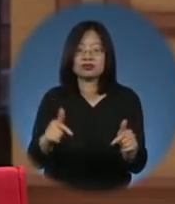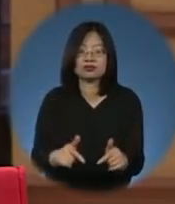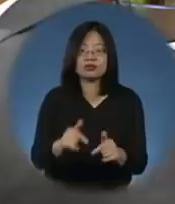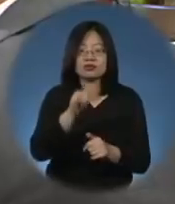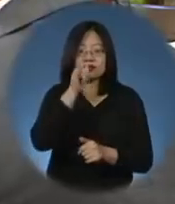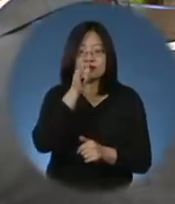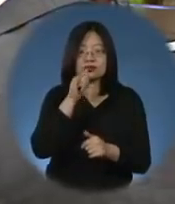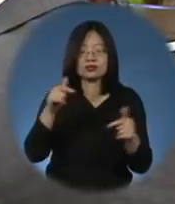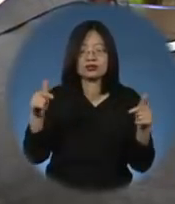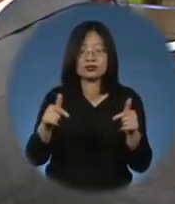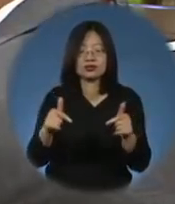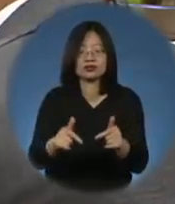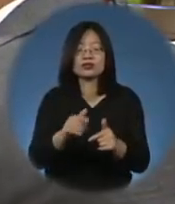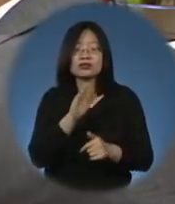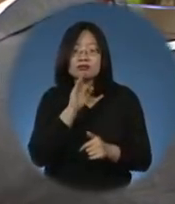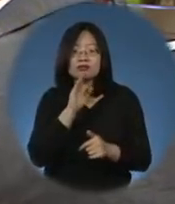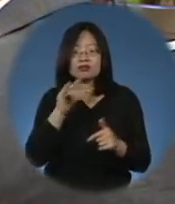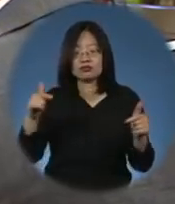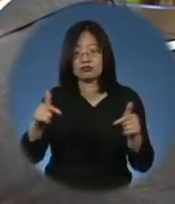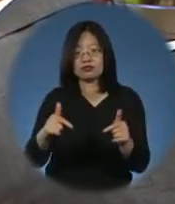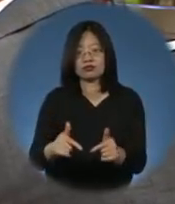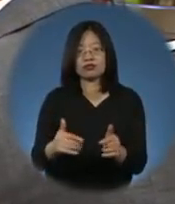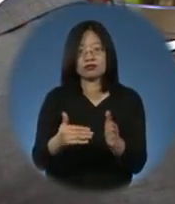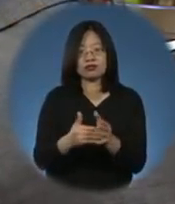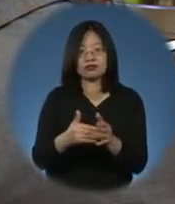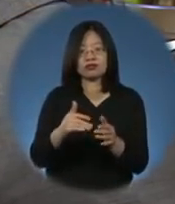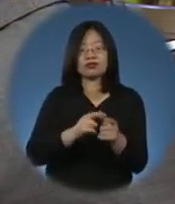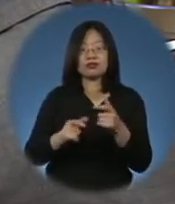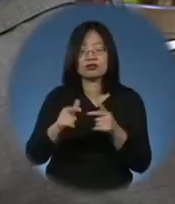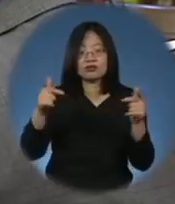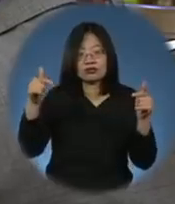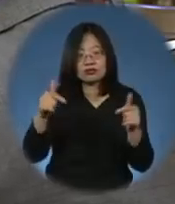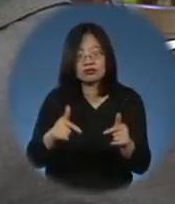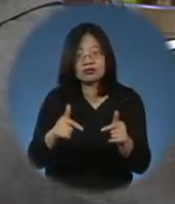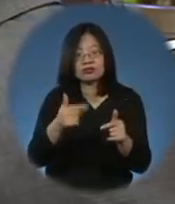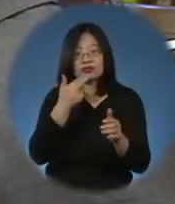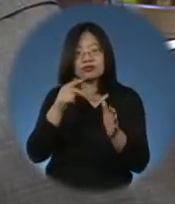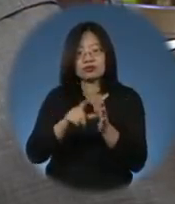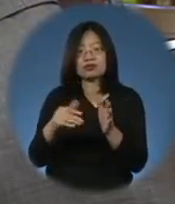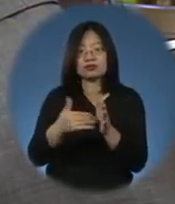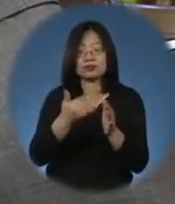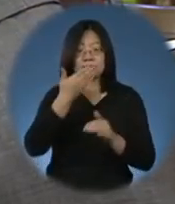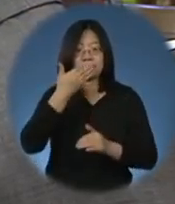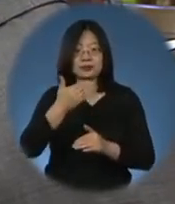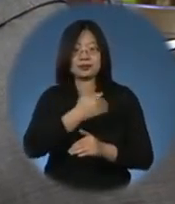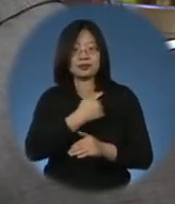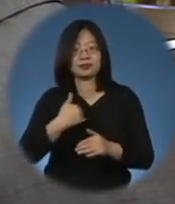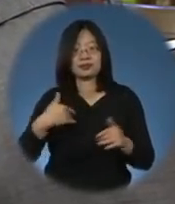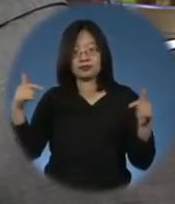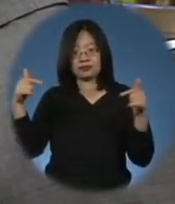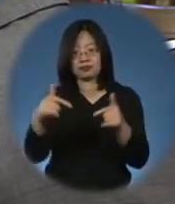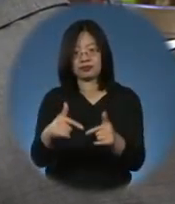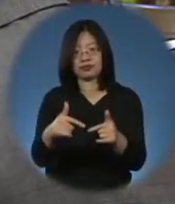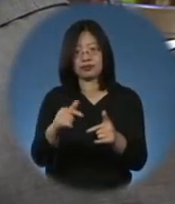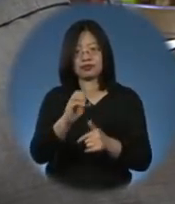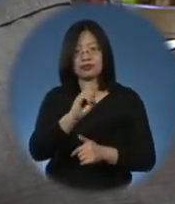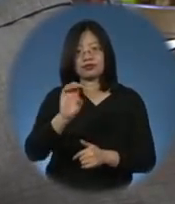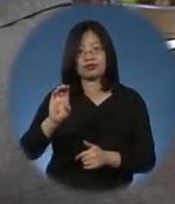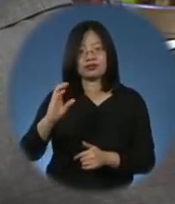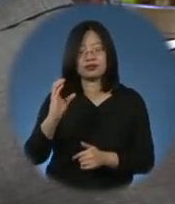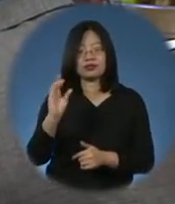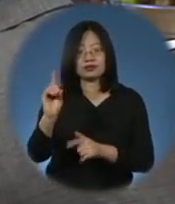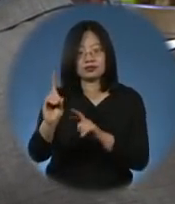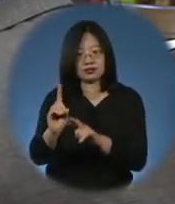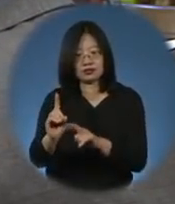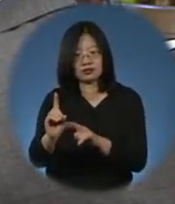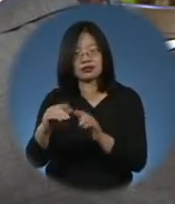줄여야죠, 그리고. 예, 줄이는 게 맞았죠. 근데 줄였습니다. 네. 줄였는데 더 줄일 수는 없을 때까지 온 거예요. 이제 지금이. 충분히 줄인 거예요. 충분히 줄였습니다. OECD 평균 수준까지